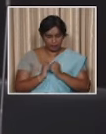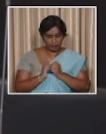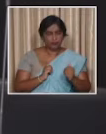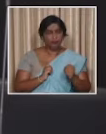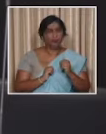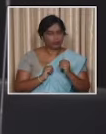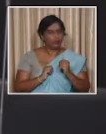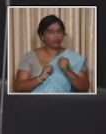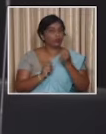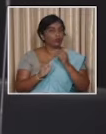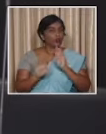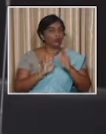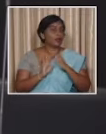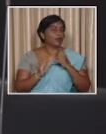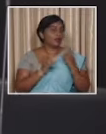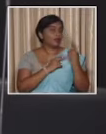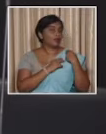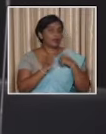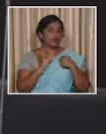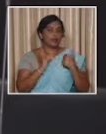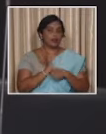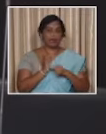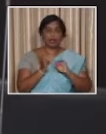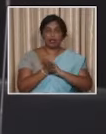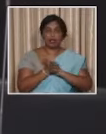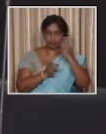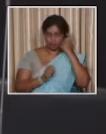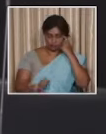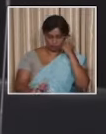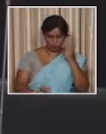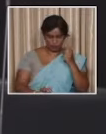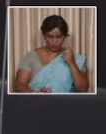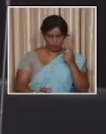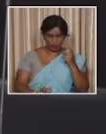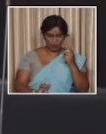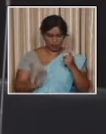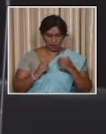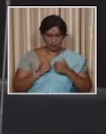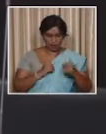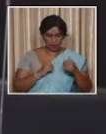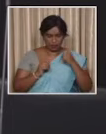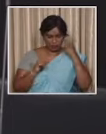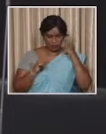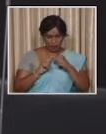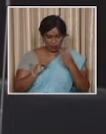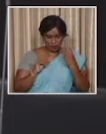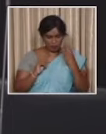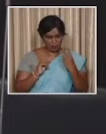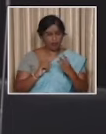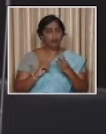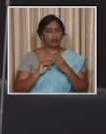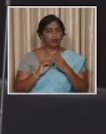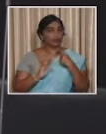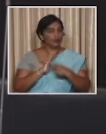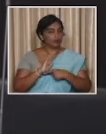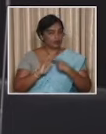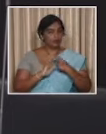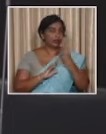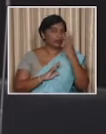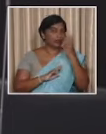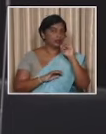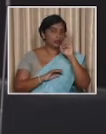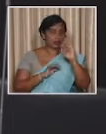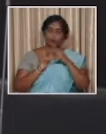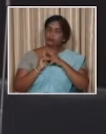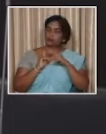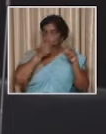මූල්‍ය කළමනාකරණ වගකීම් පනත. හර්ෂ දන්නවා. ඒ පනතේ කිව්වේ කරුණු තුනක්. රටේ 2006